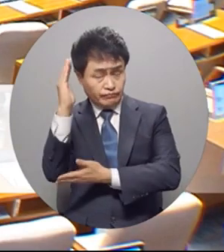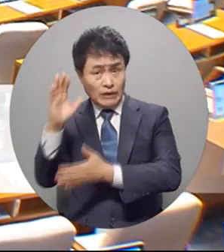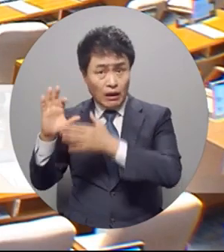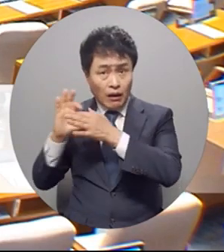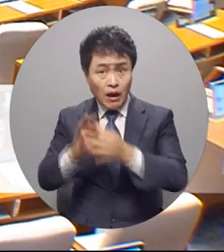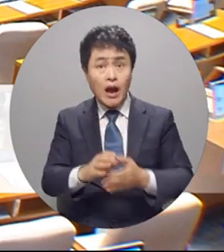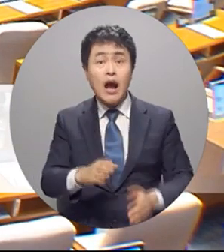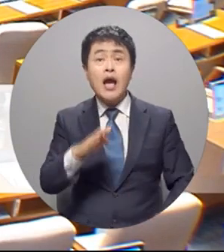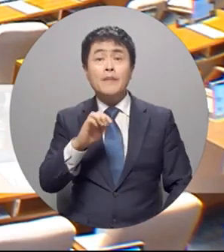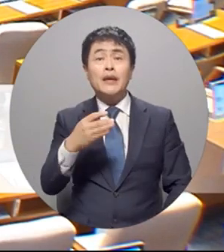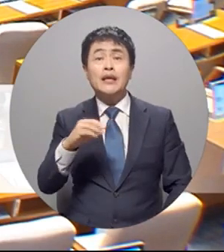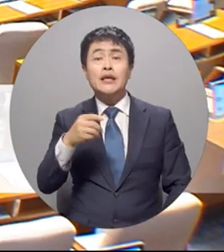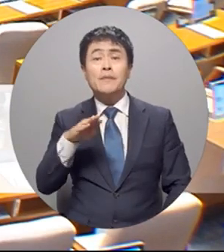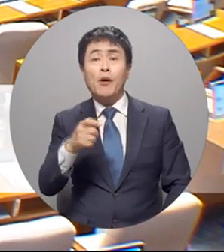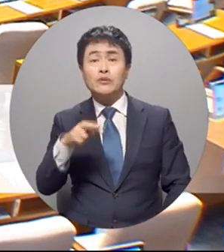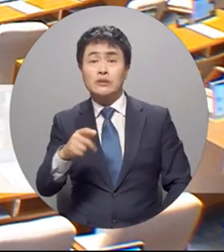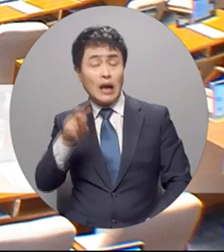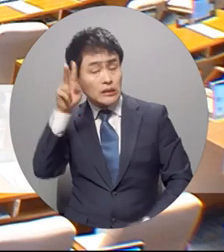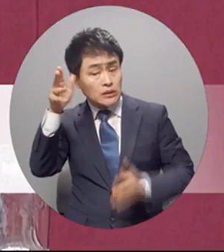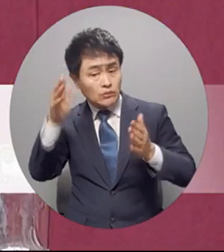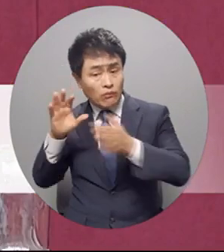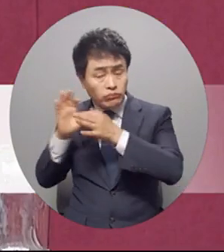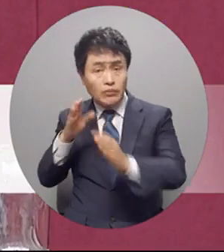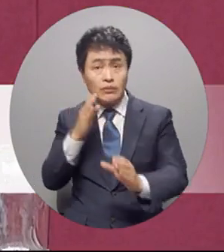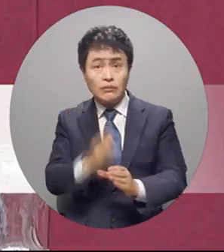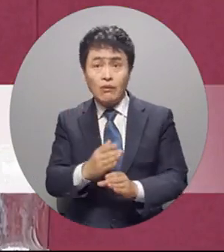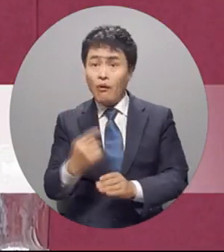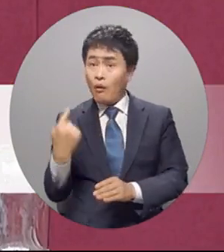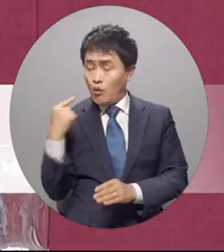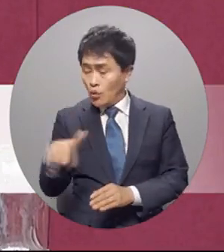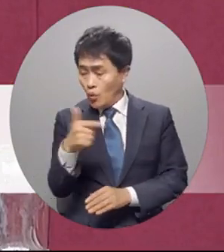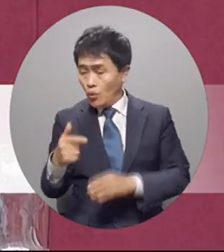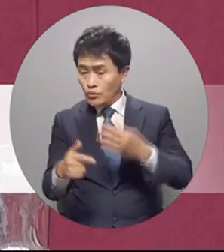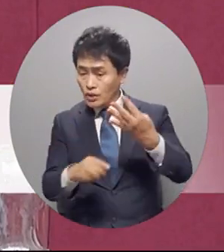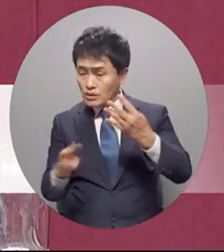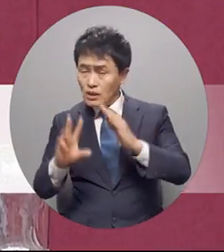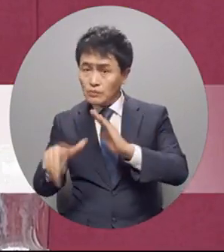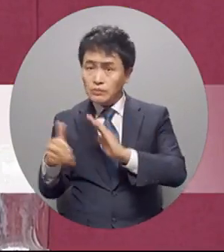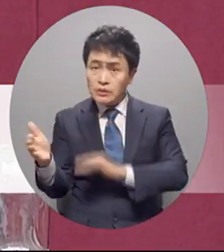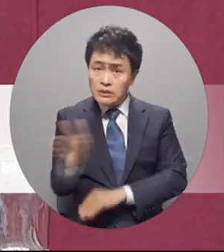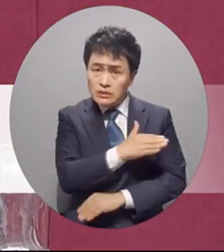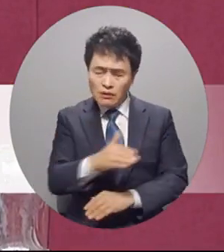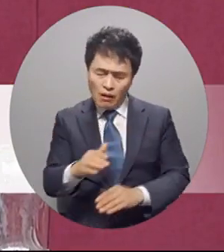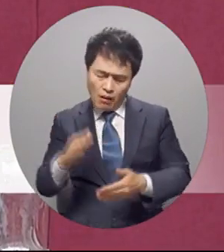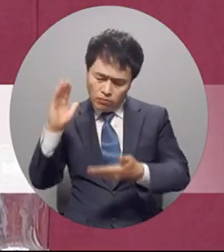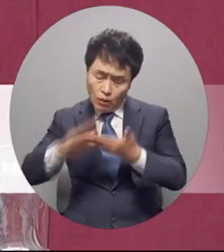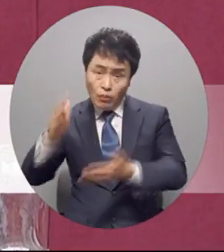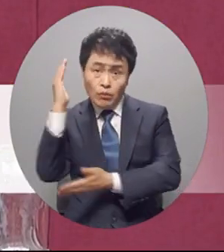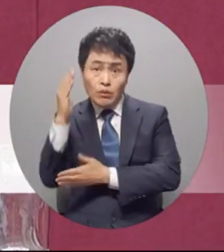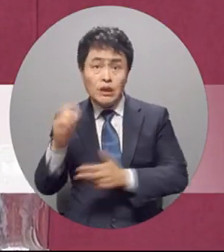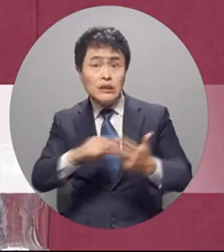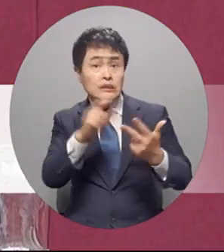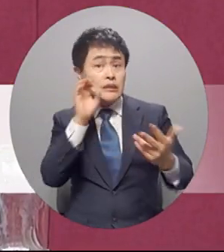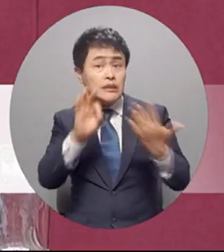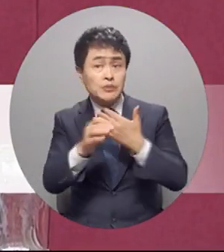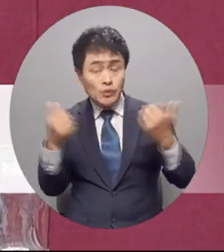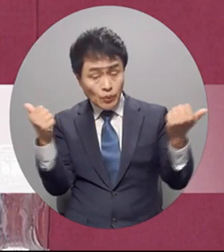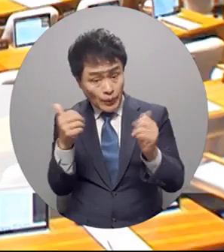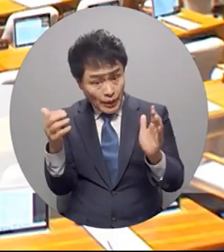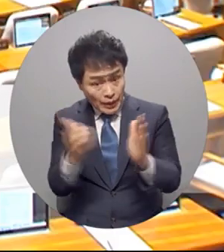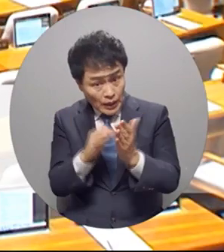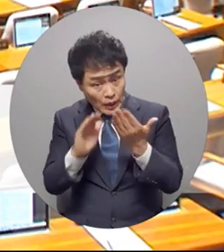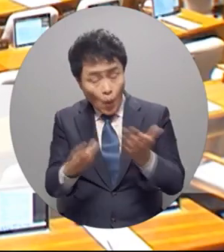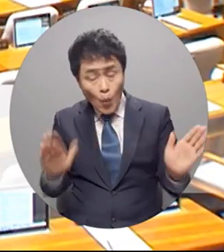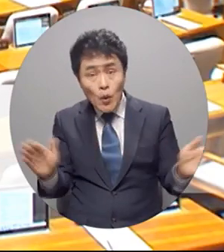필리버스터가 이틀째 이어지고 있습니다 어제 오후 4시 반쯤 시작한 무제한 토론은 7월 임시국회 회기가 끝나는